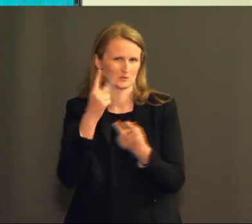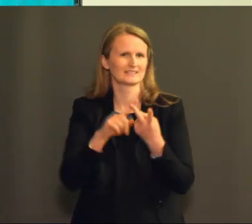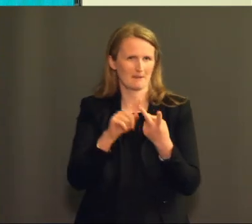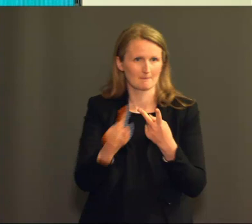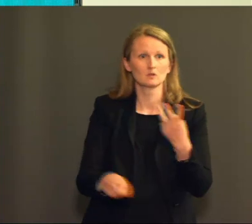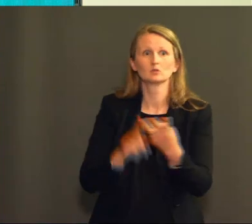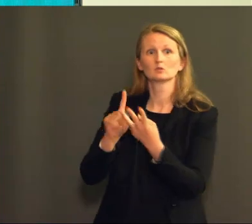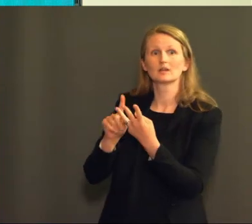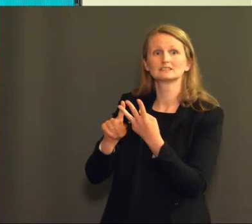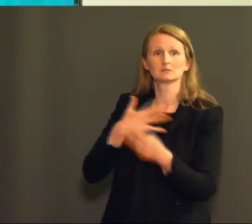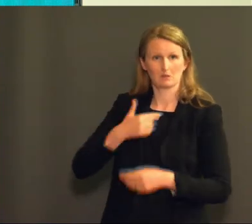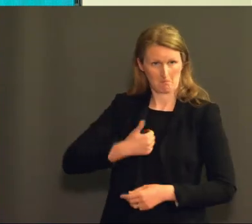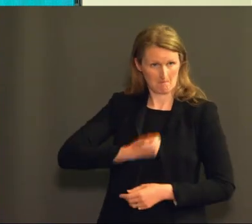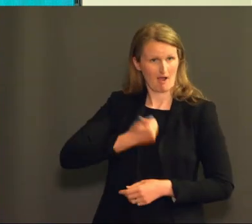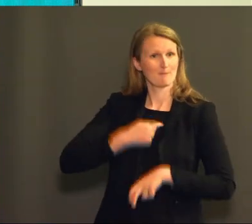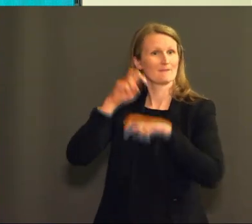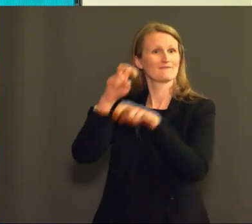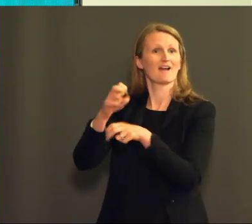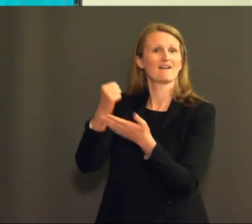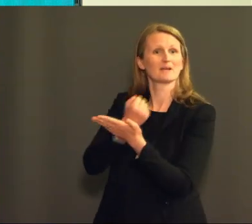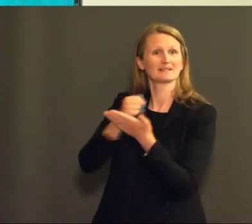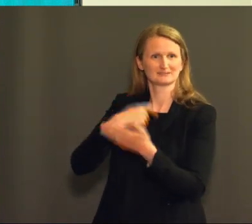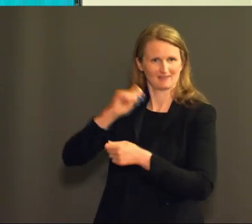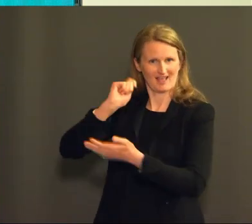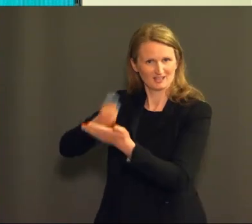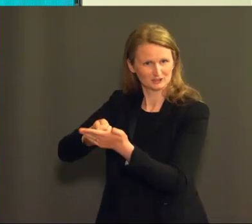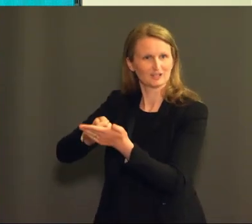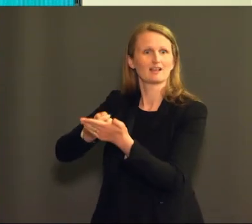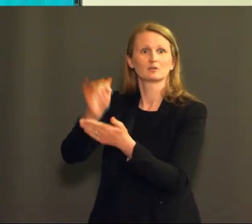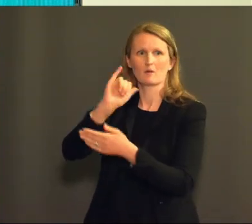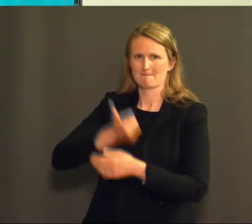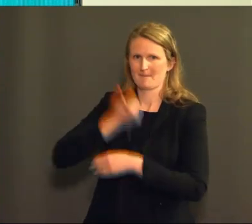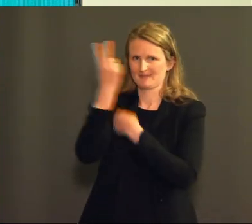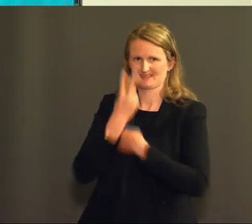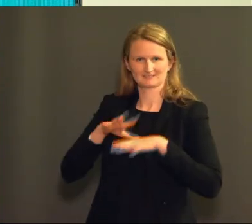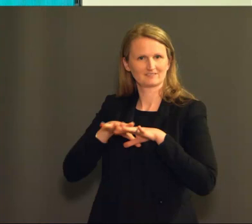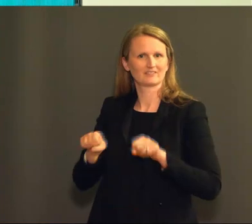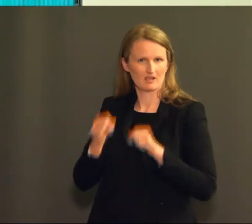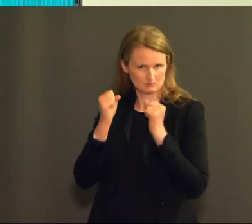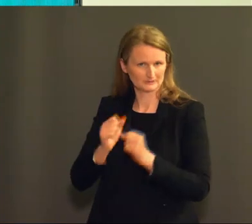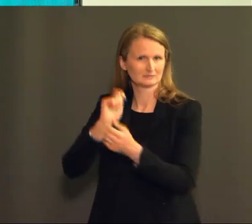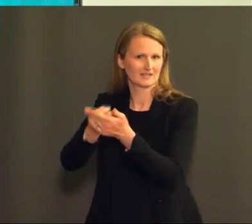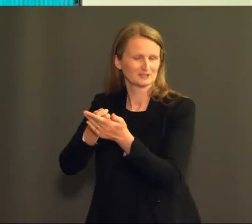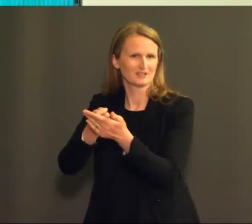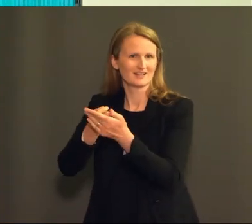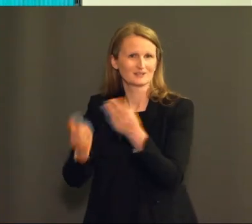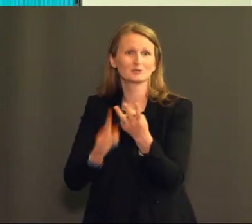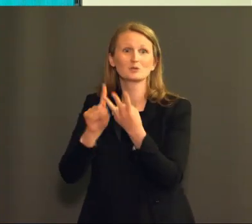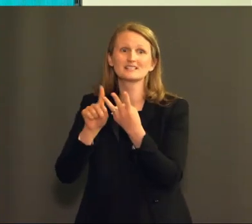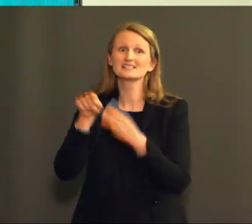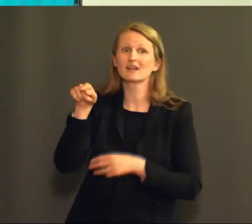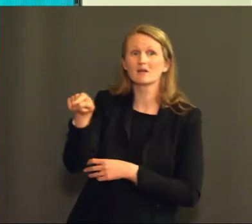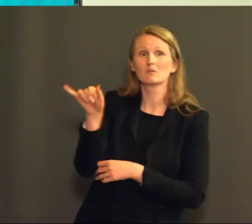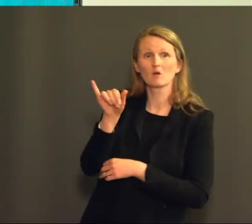les citoyens chez leurs pharmaciens. Environ 300 000 tests ont été vendus depuis le début des